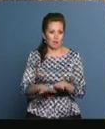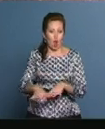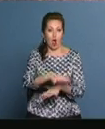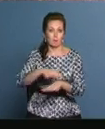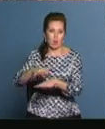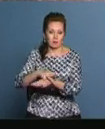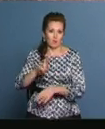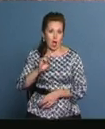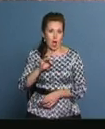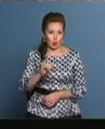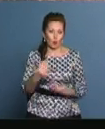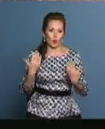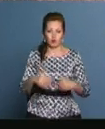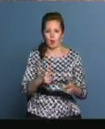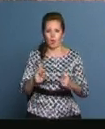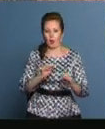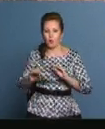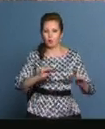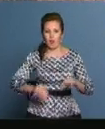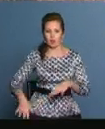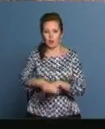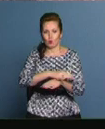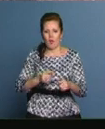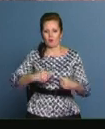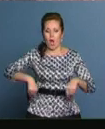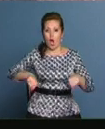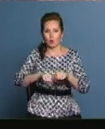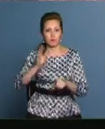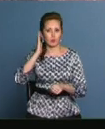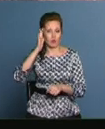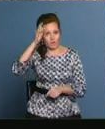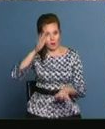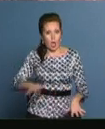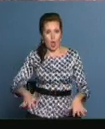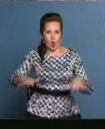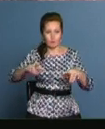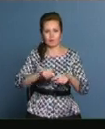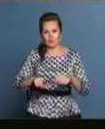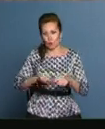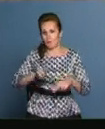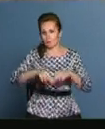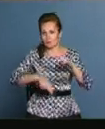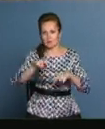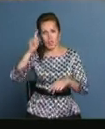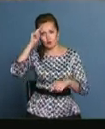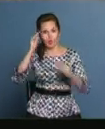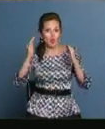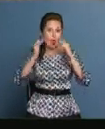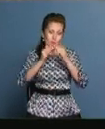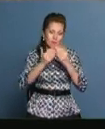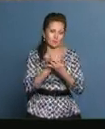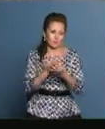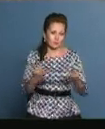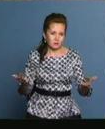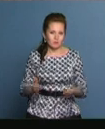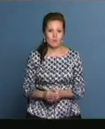обустраивают территорию вокруг будущего водоема. Здесь уже появилась тропа сказок, а скоро вырастет и сказочный дом, и не только. Должен построен быть дом